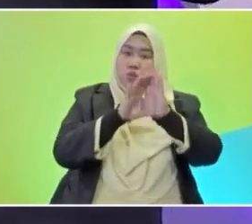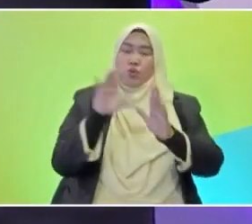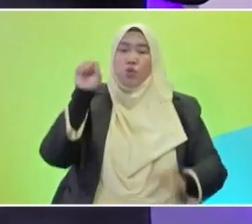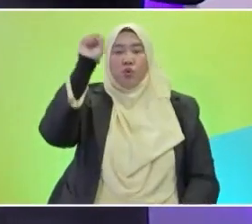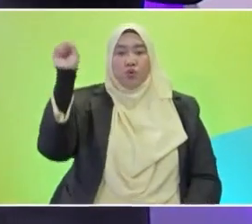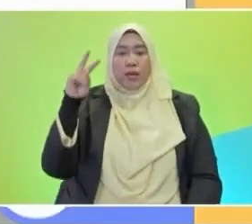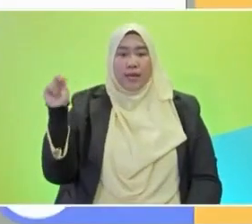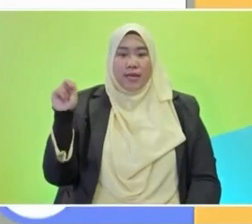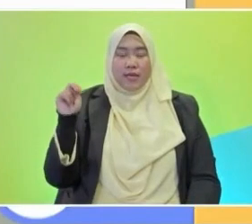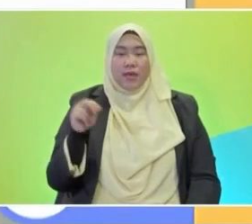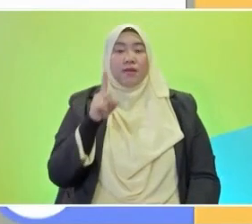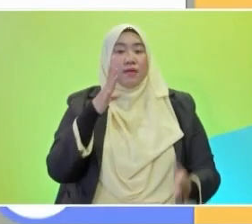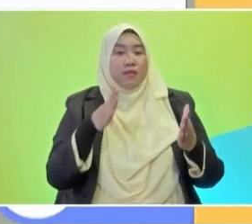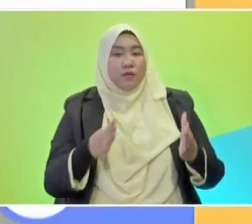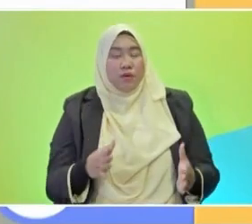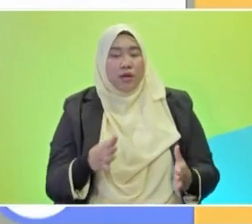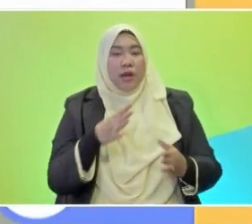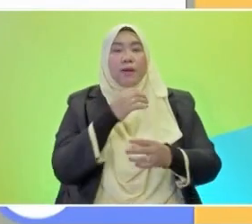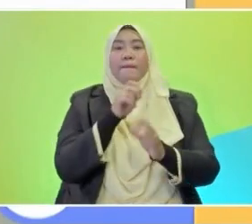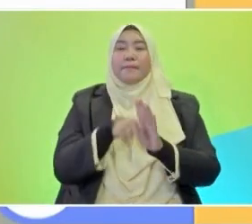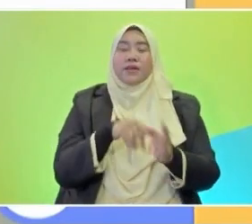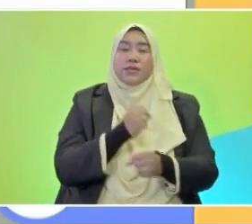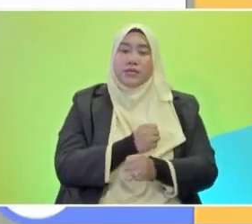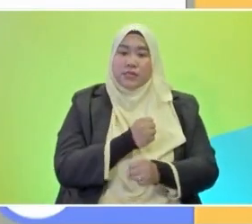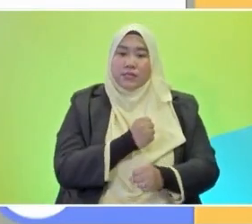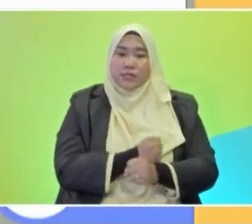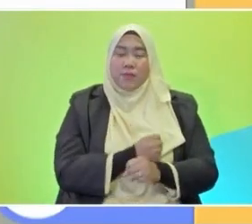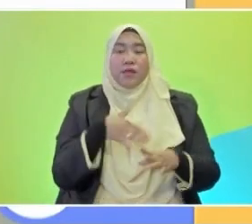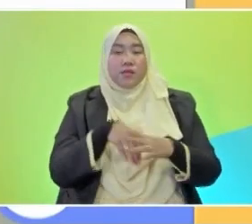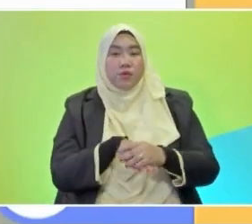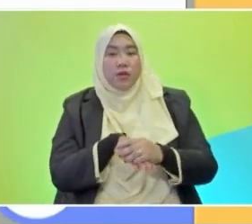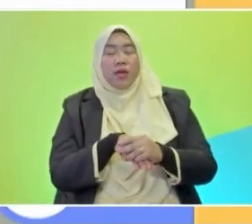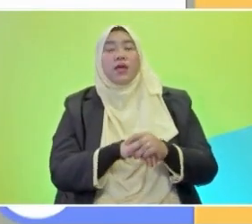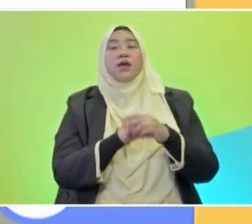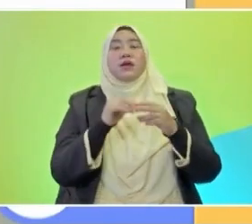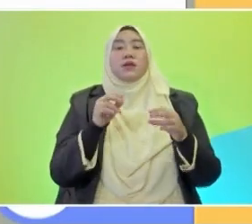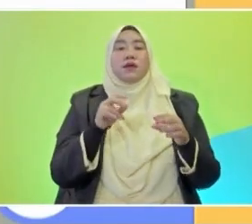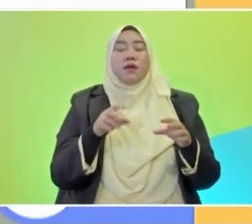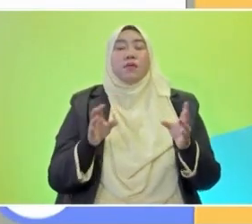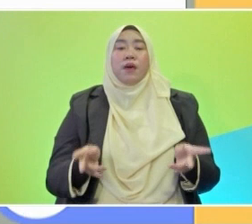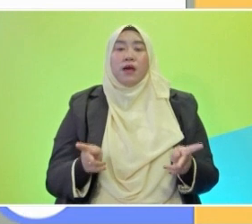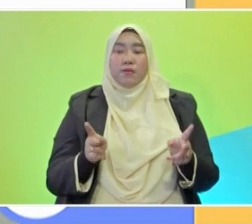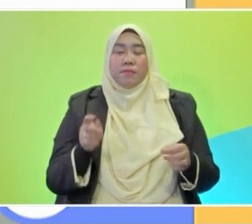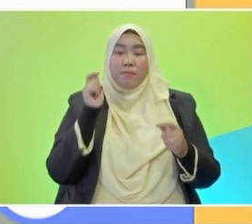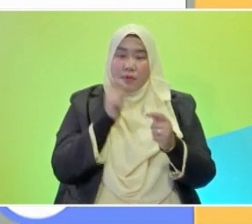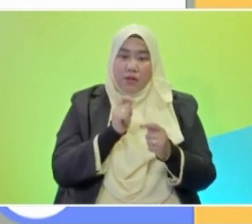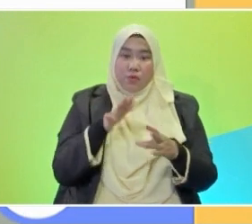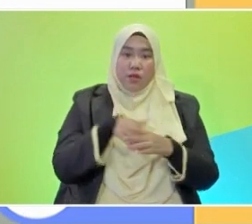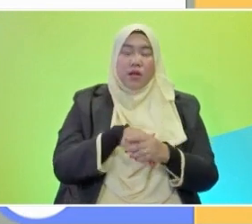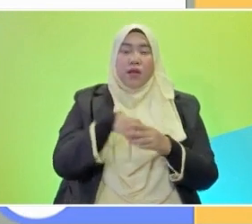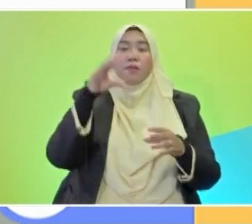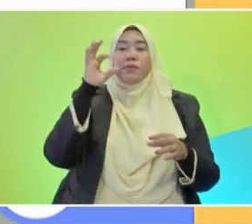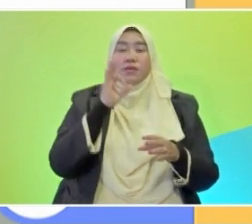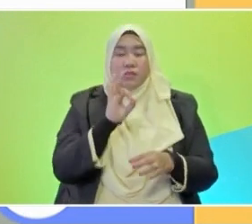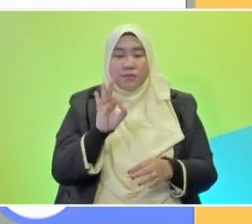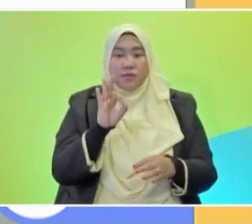seorang pekerja memasukkan 2.160 batang paku secara sama banyak ke dalam 9 buah kotak